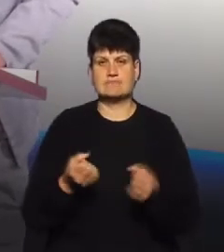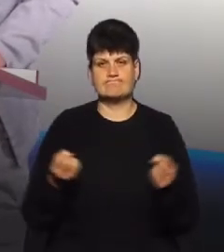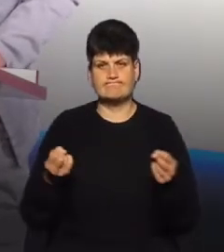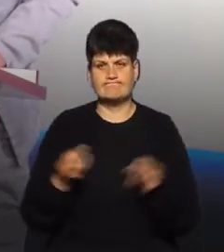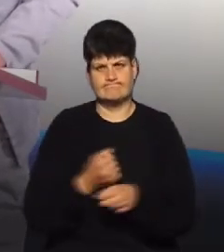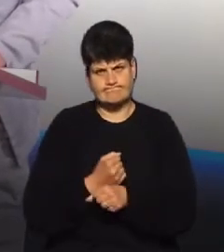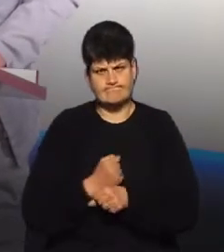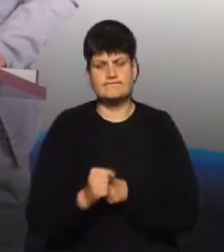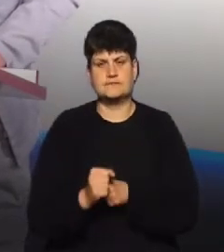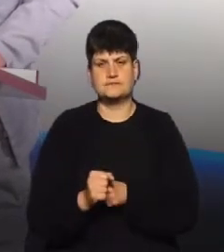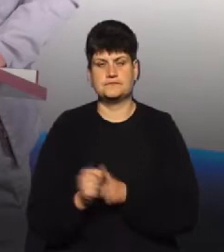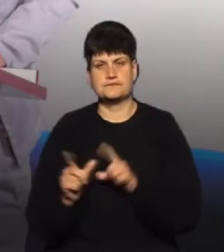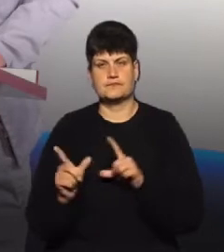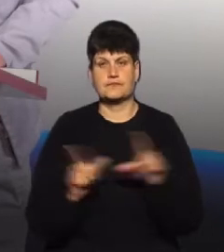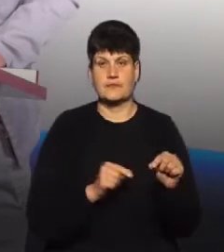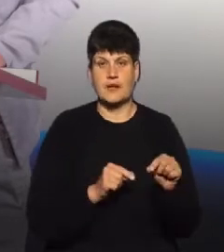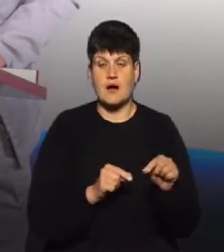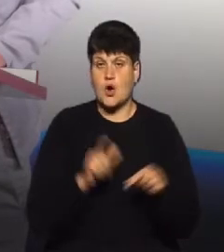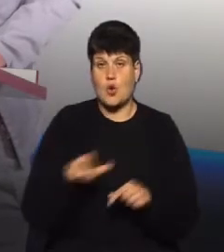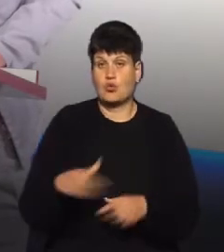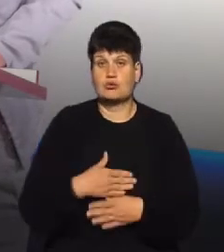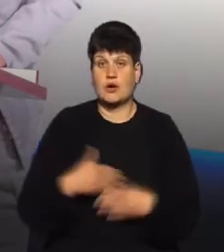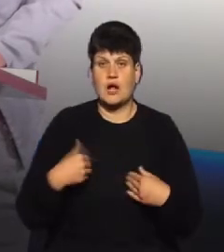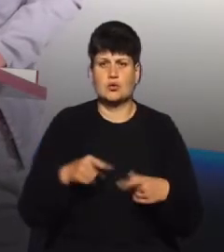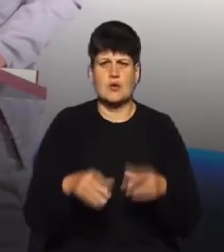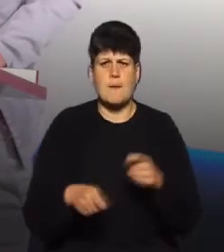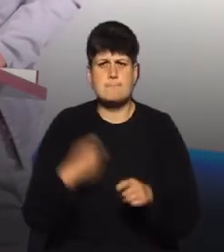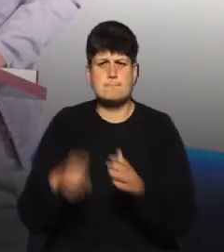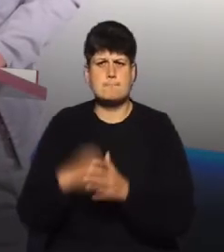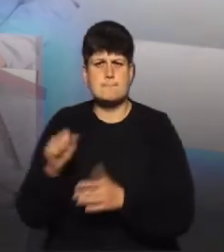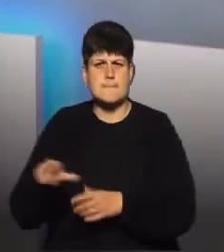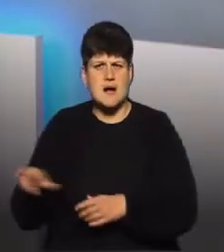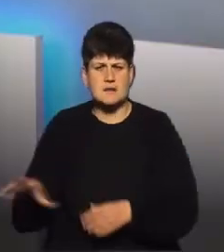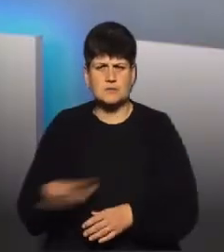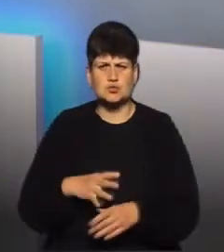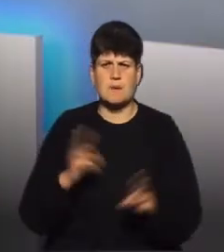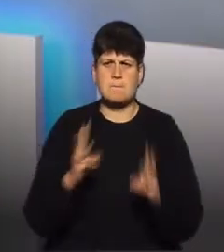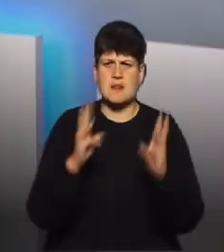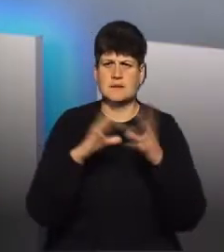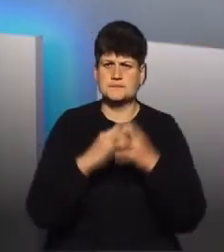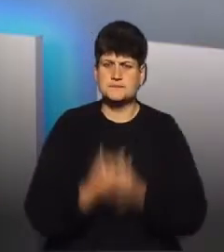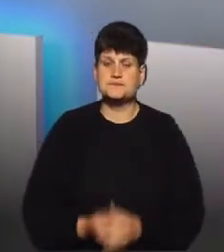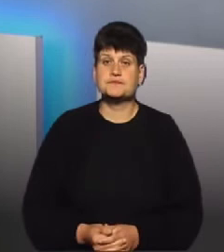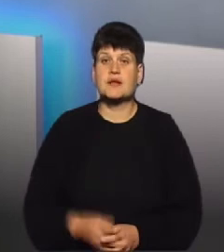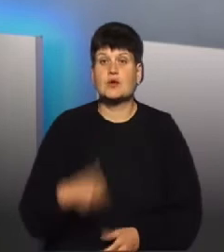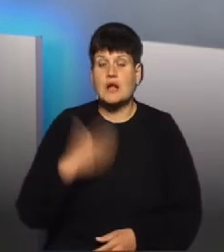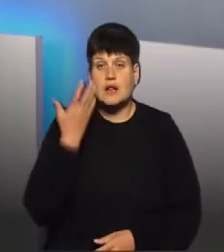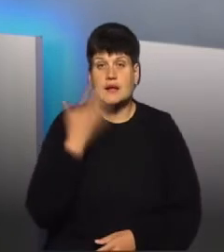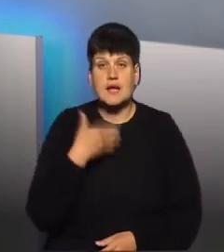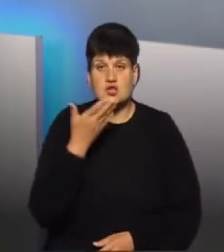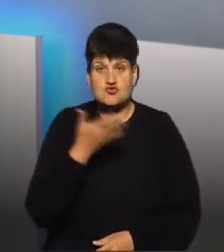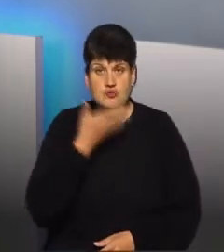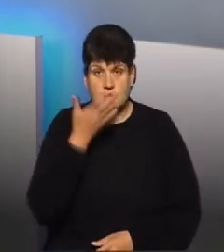не хотіли. Пане Володимире, тут гуляли банди, палили. Пане Олександре, дивіться, наскільки я так читав і орієнтуюся, то по